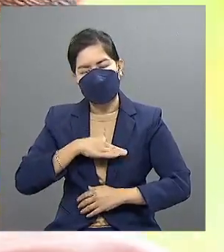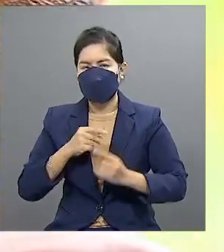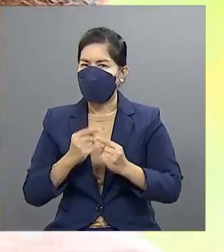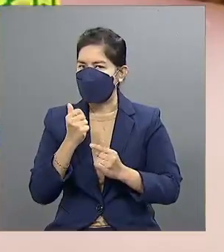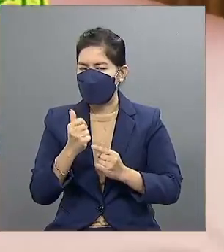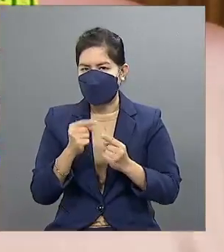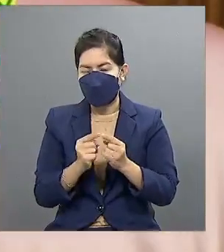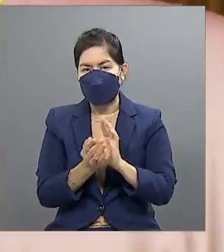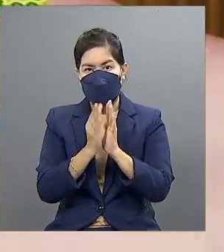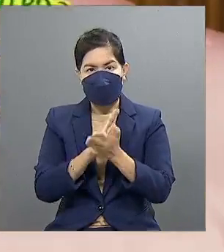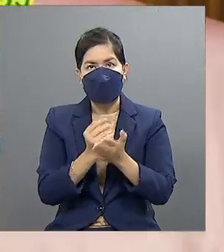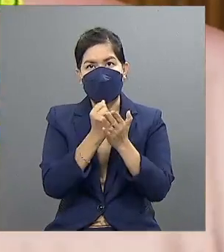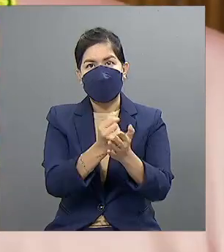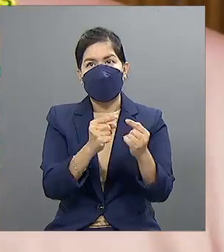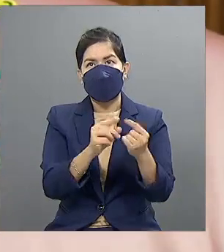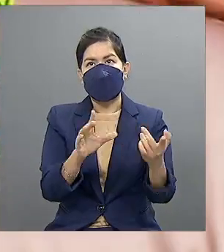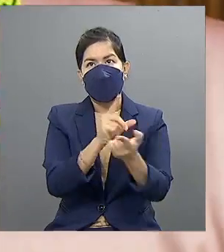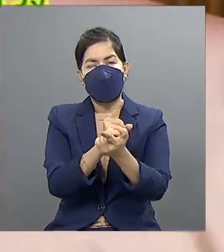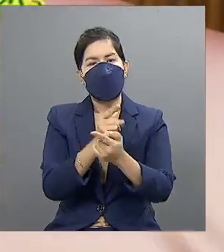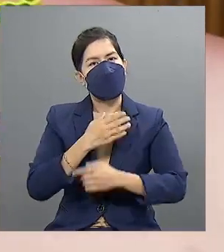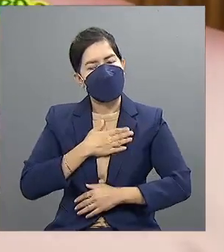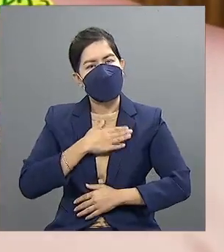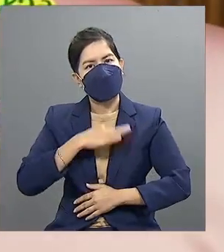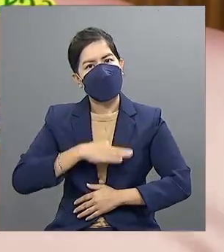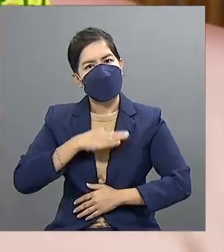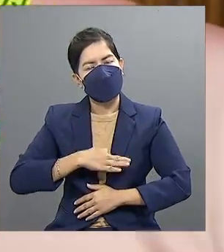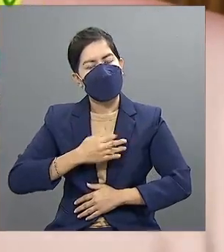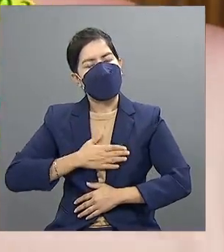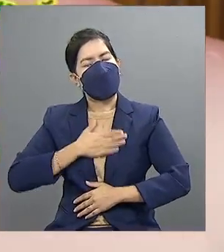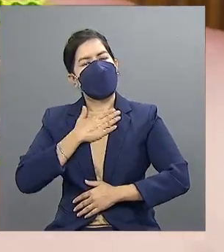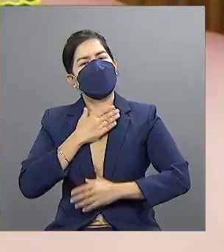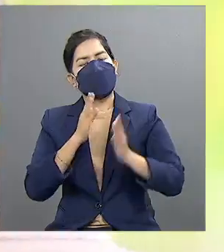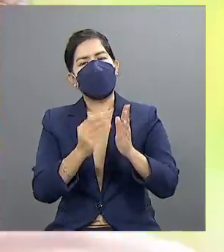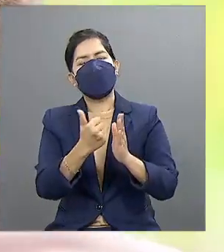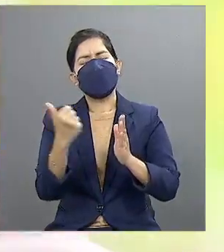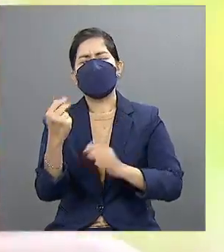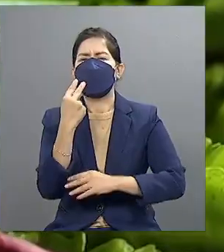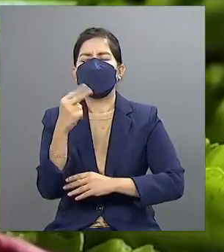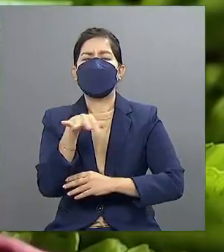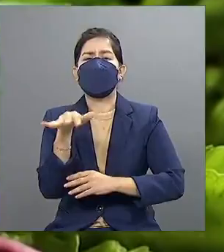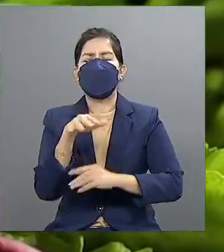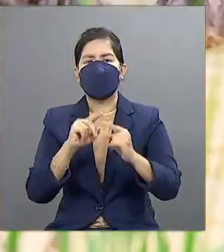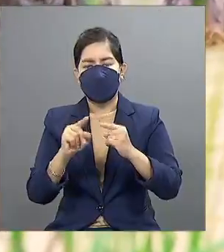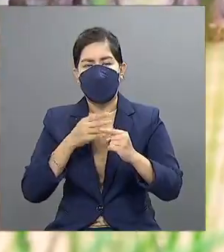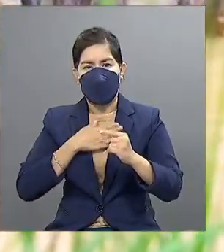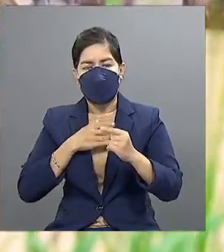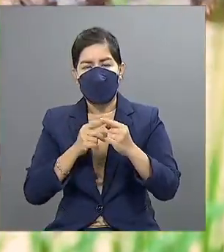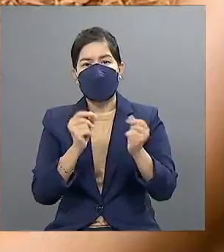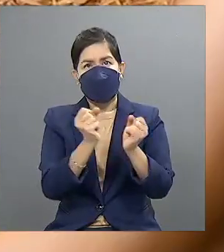เกิดขึ้นแบบอาจจะเป็นสิ่งเล็กๆในมุมมองของคนข้างนอกนะครับแต่ด้วยความเป็นนักโทษเราได้ปลูกผัก